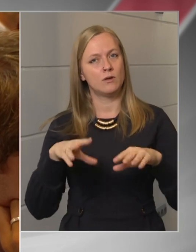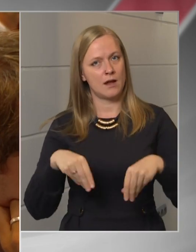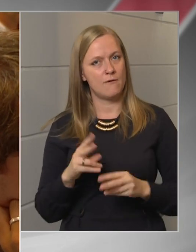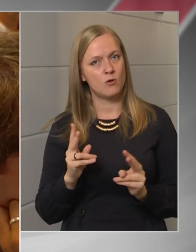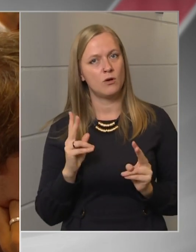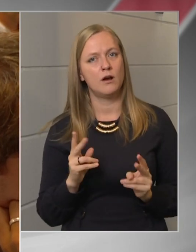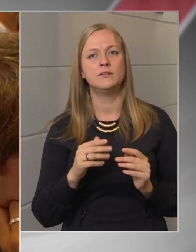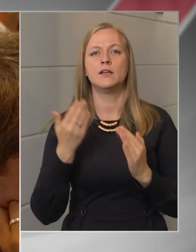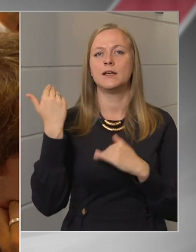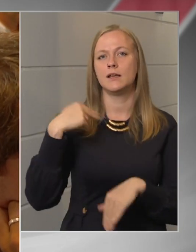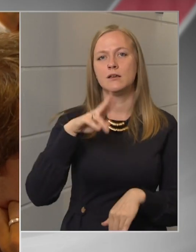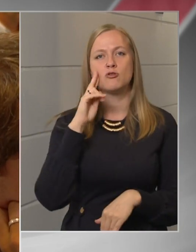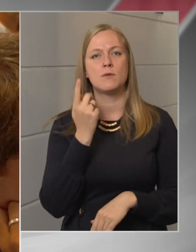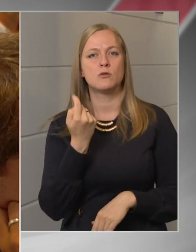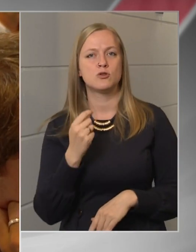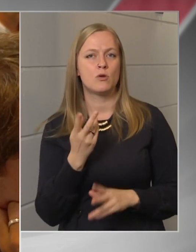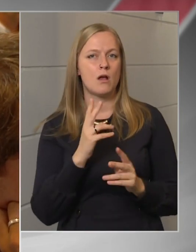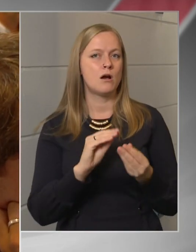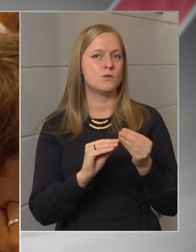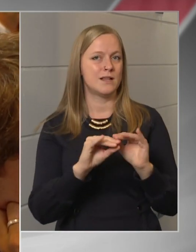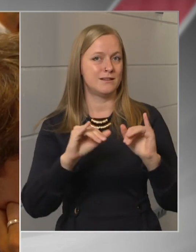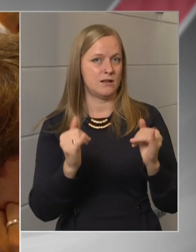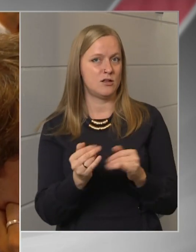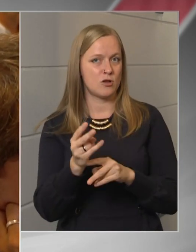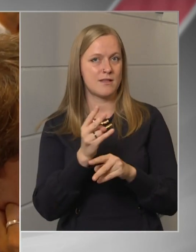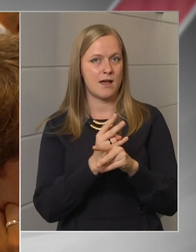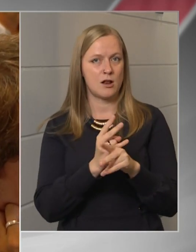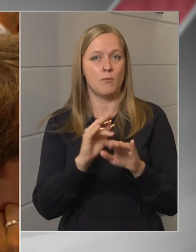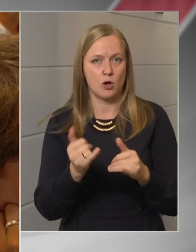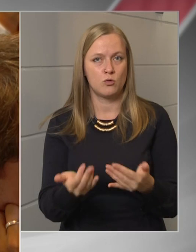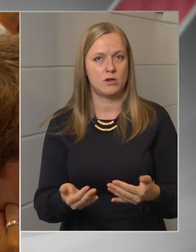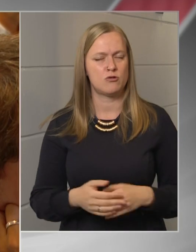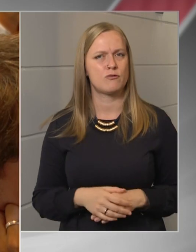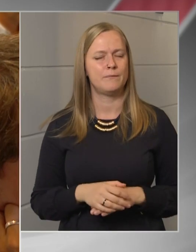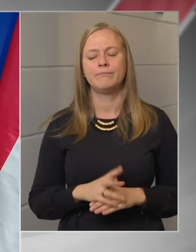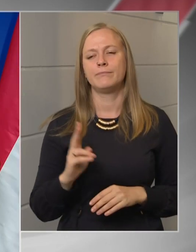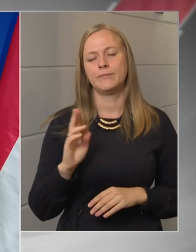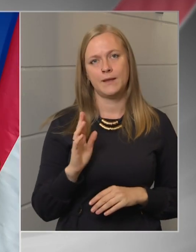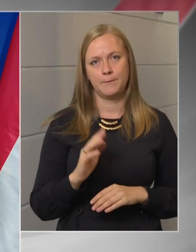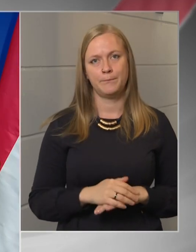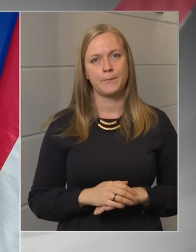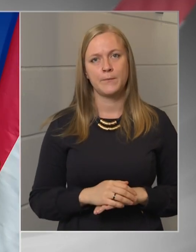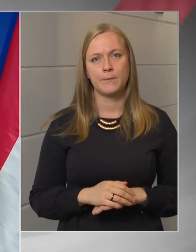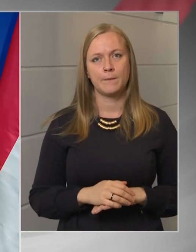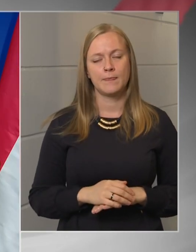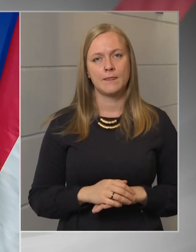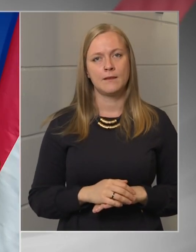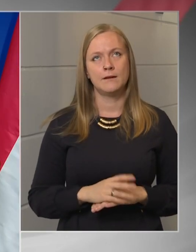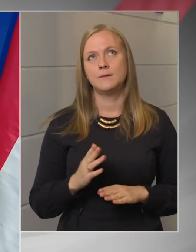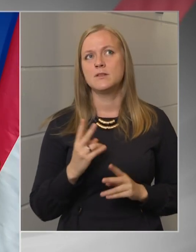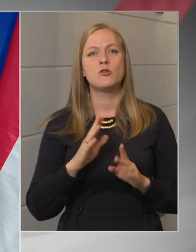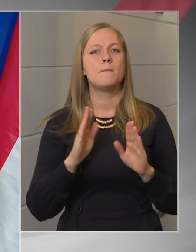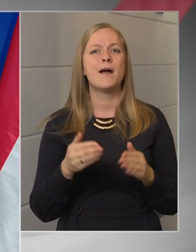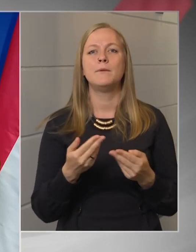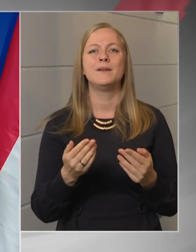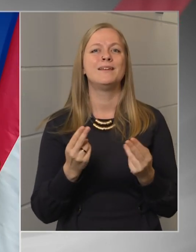régi ismerőstől, hogyha üzletel is az állam, akkor is vele. Nem, természetesen bármilyen